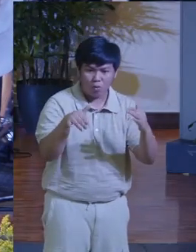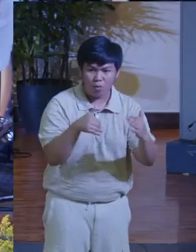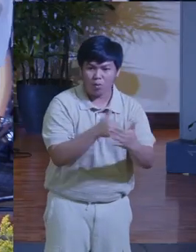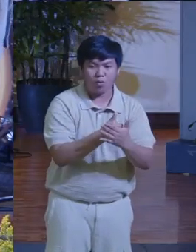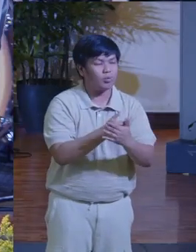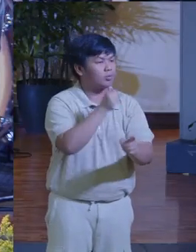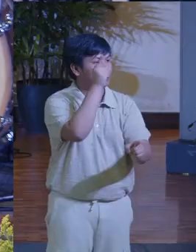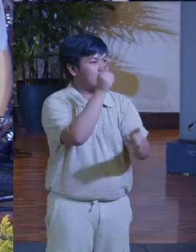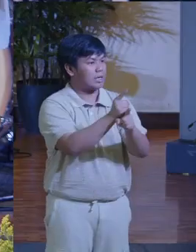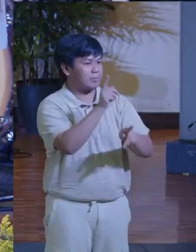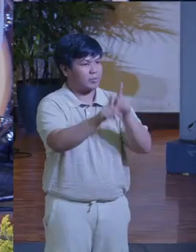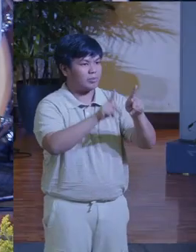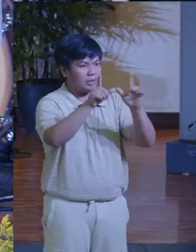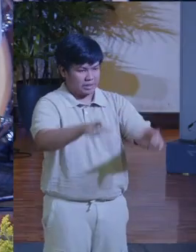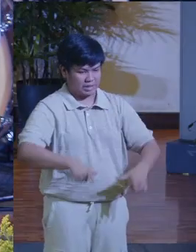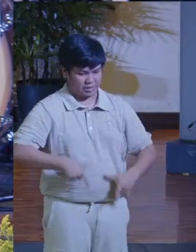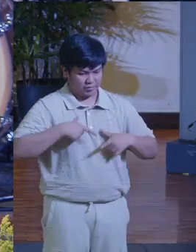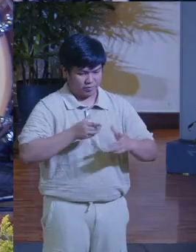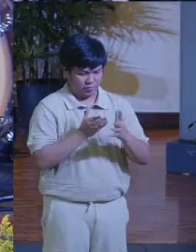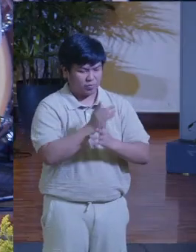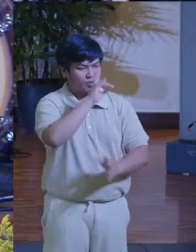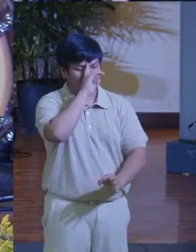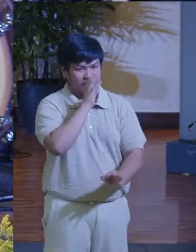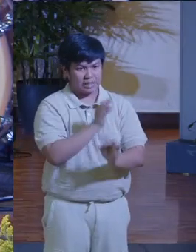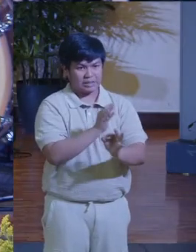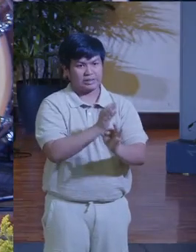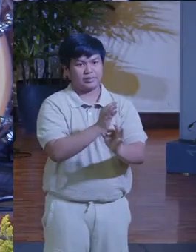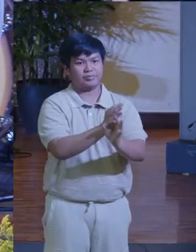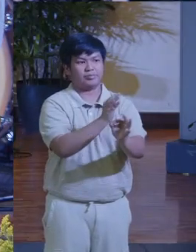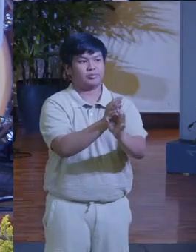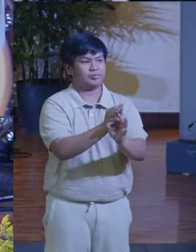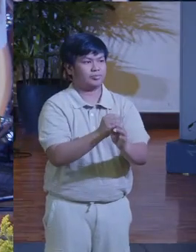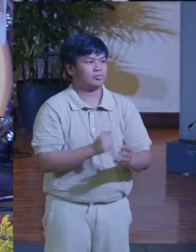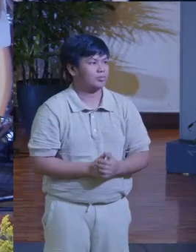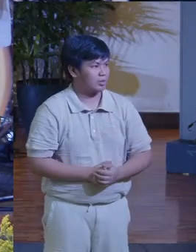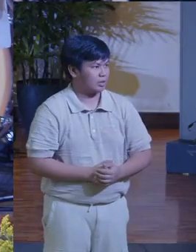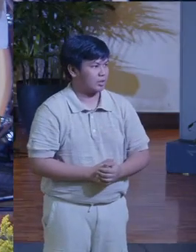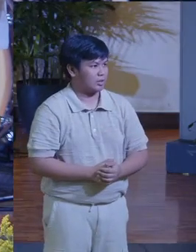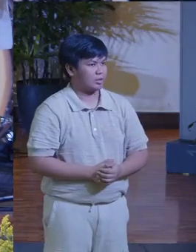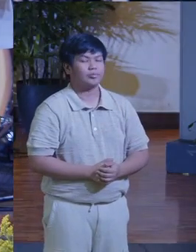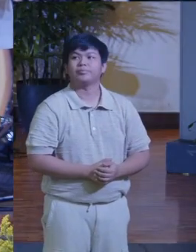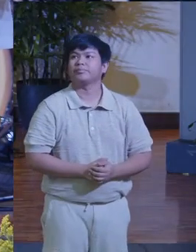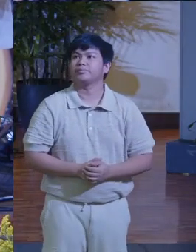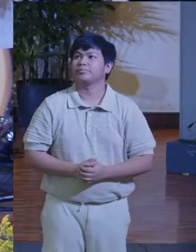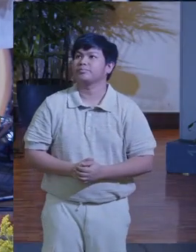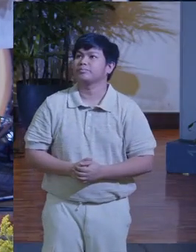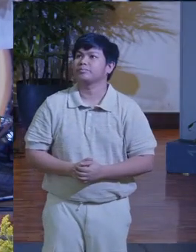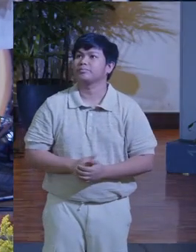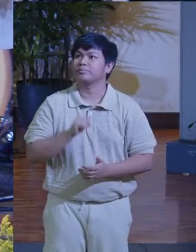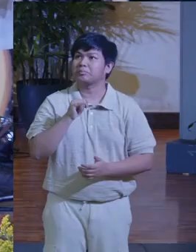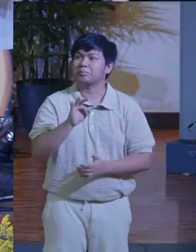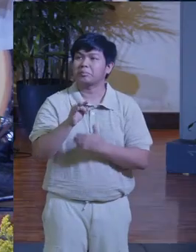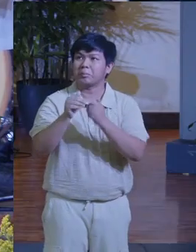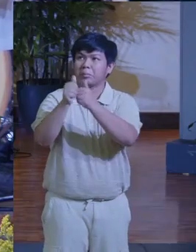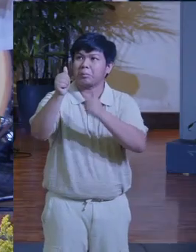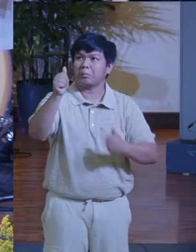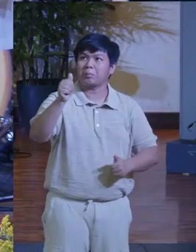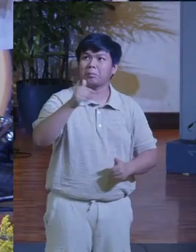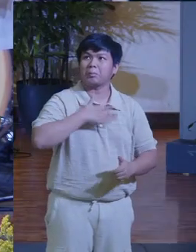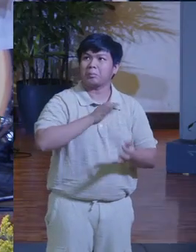by faith. And if he shrinks back, my soul has no pleasure in him.